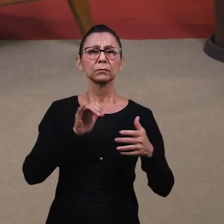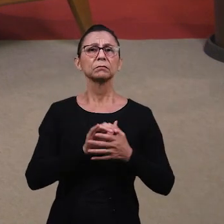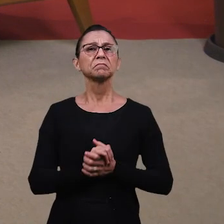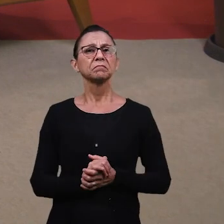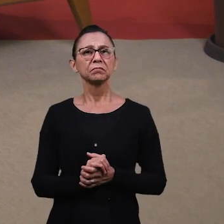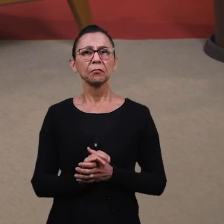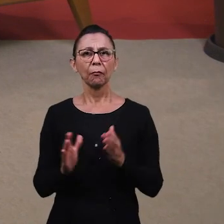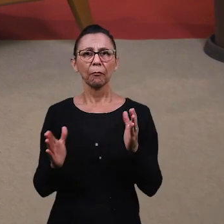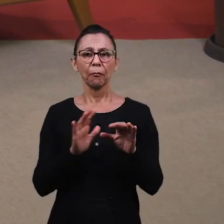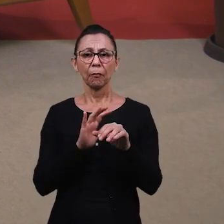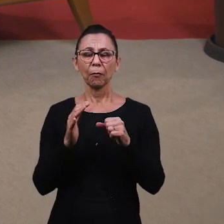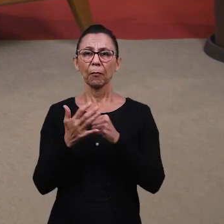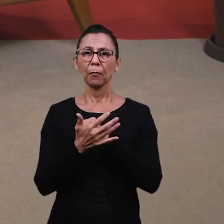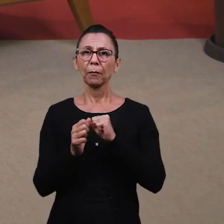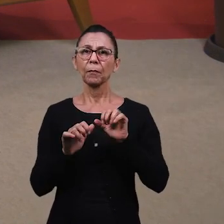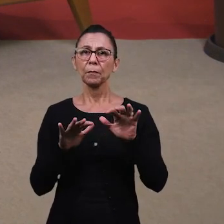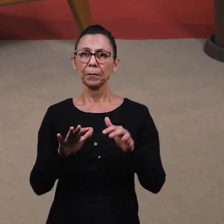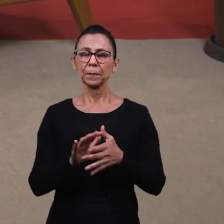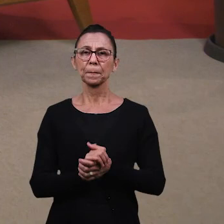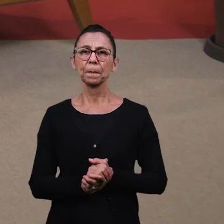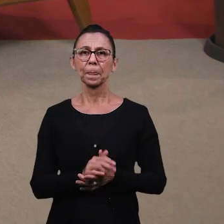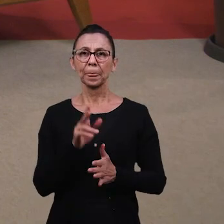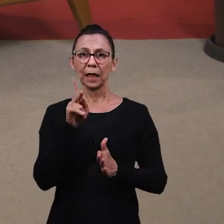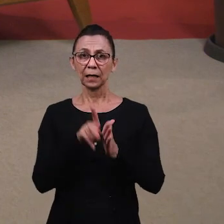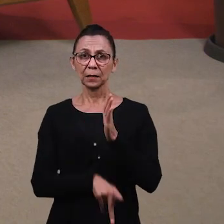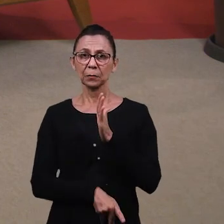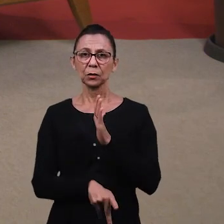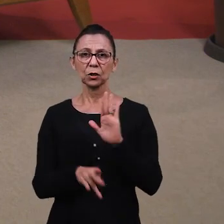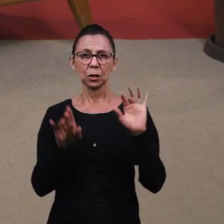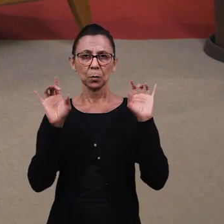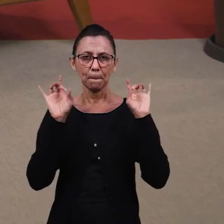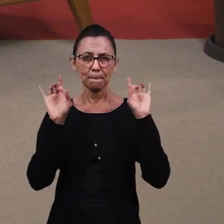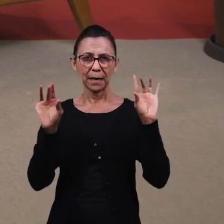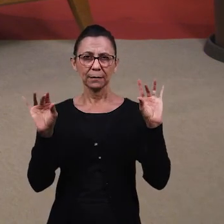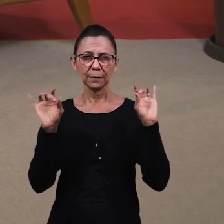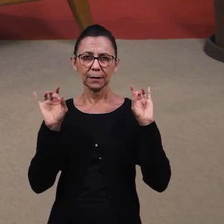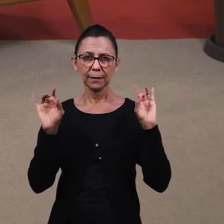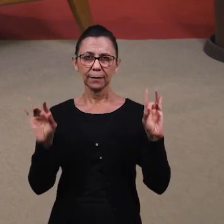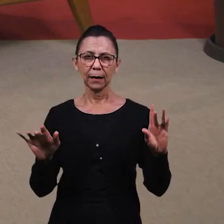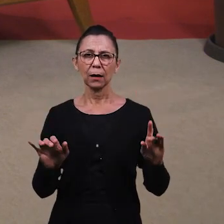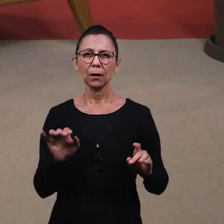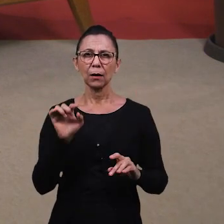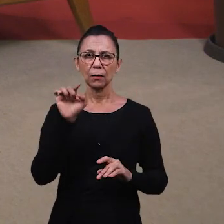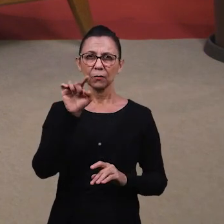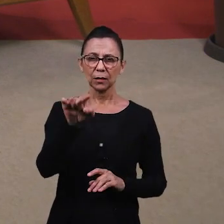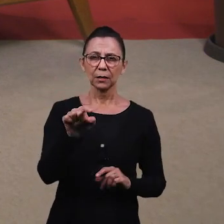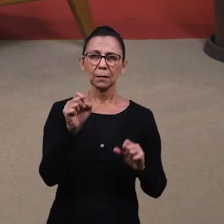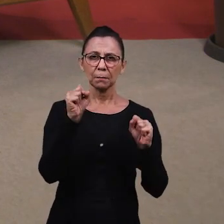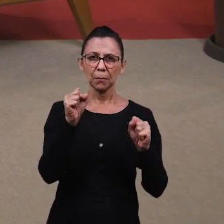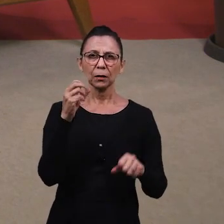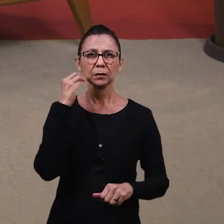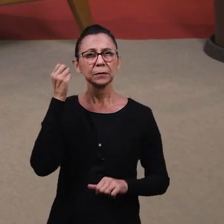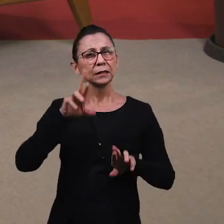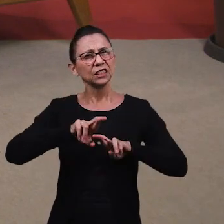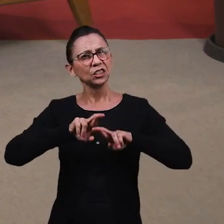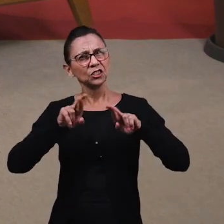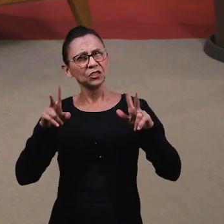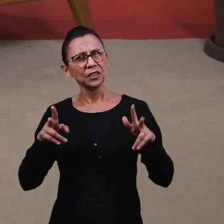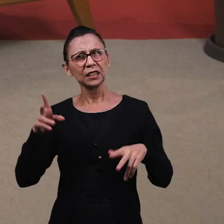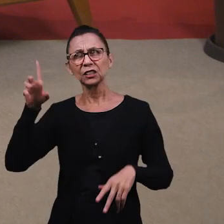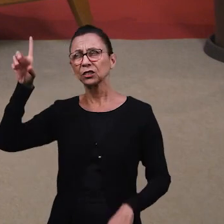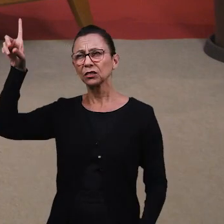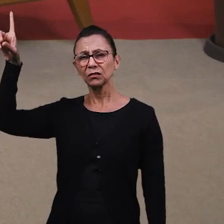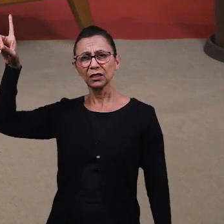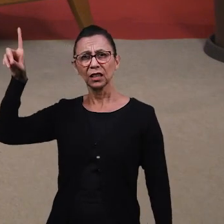cette période de pandémie. Et à travers ce projet notable, vous pouvez avoir une expérience différente avec le